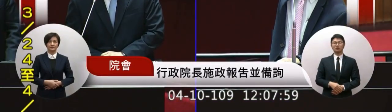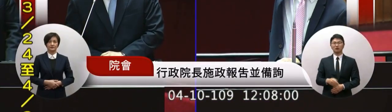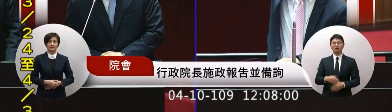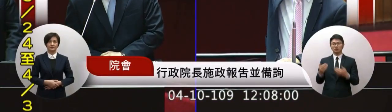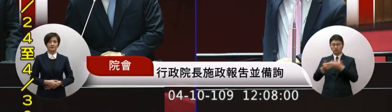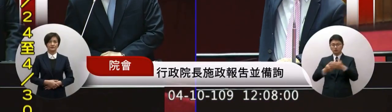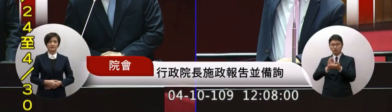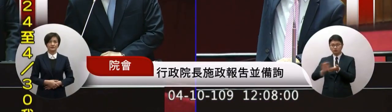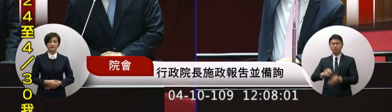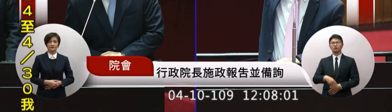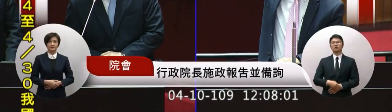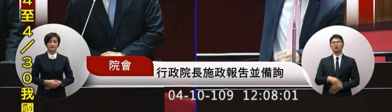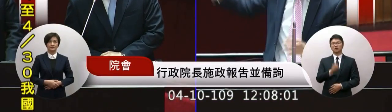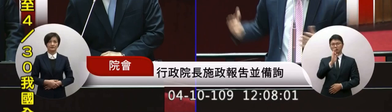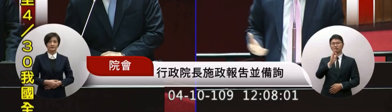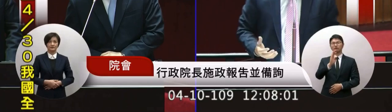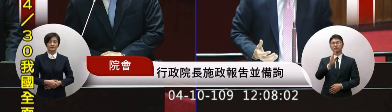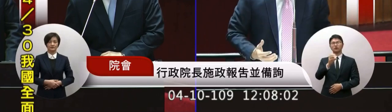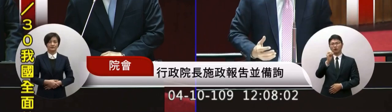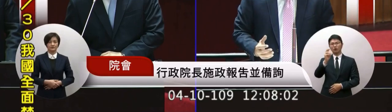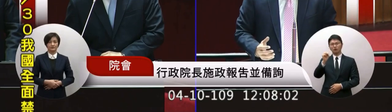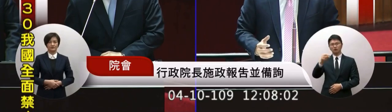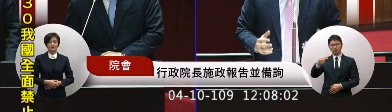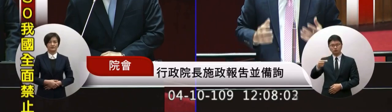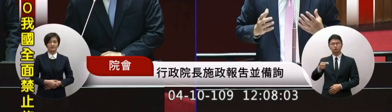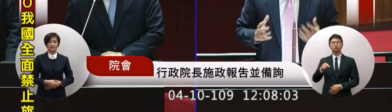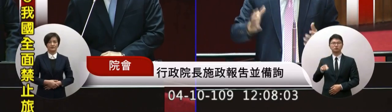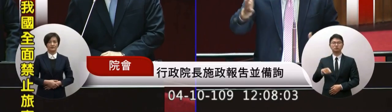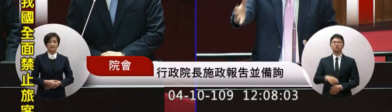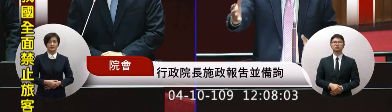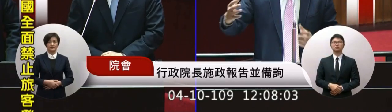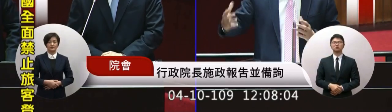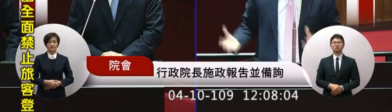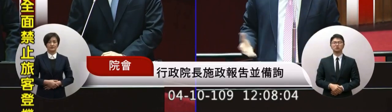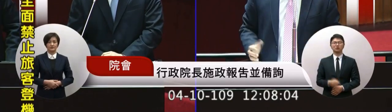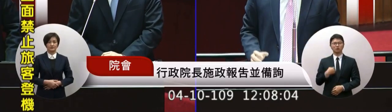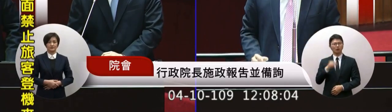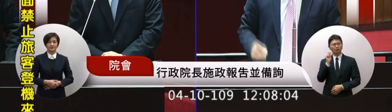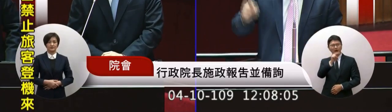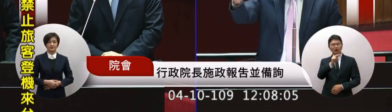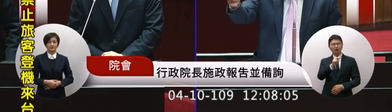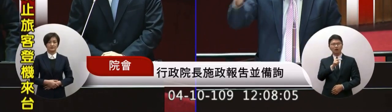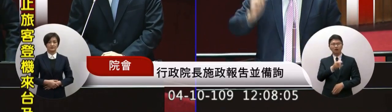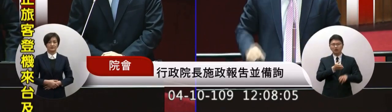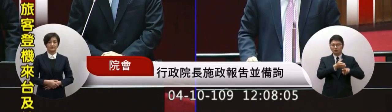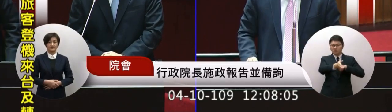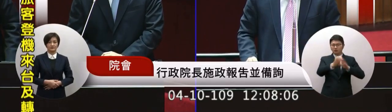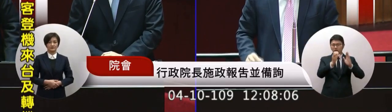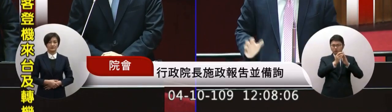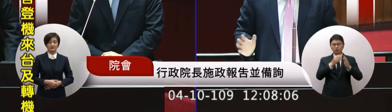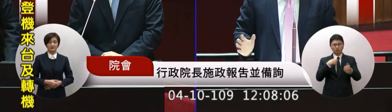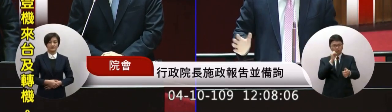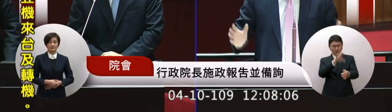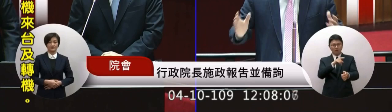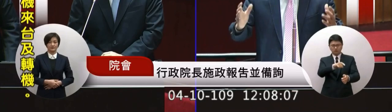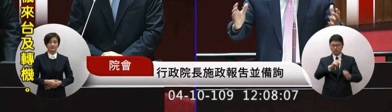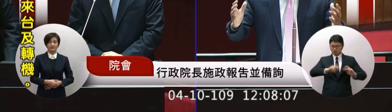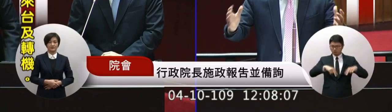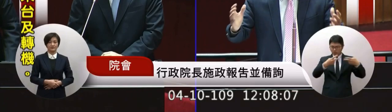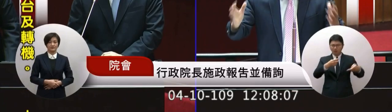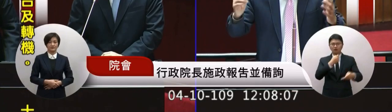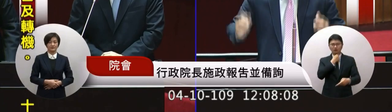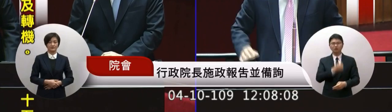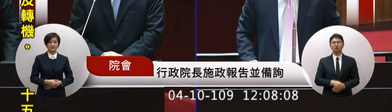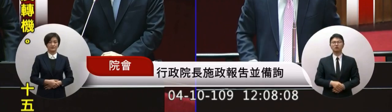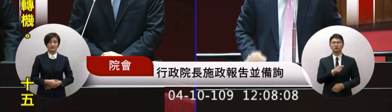是风散，啊，那我们就觉得说，哎，我看到铁道局用这个的话，我就马上说，请他们要更正，他们说现在没有行政